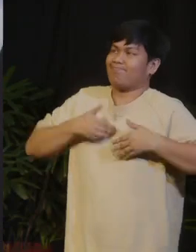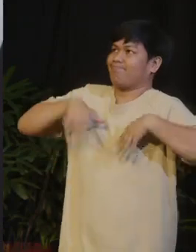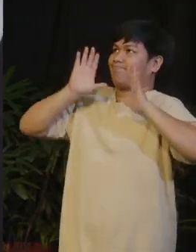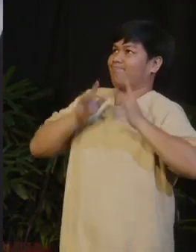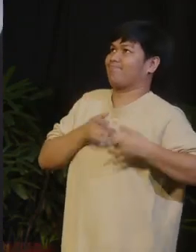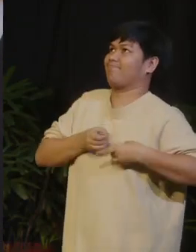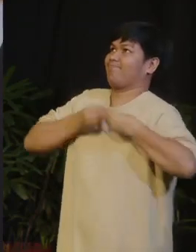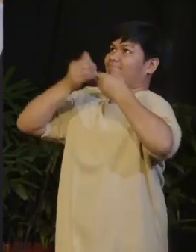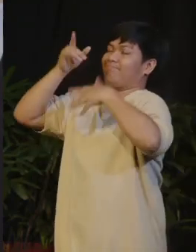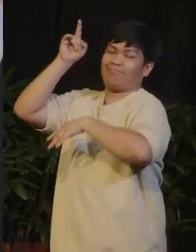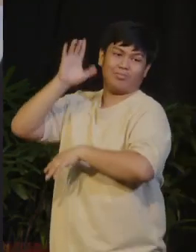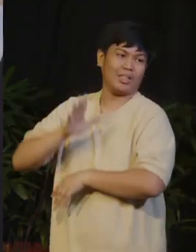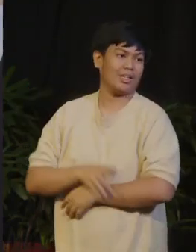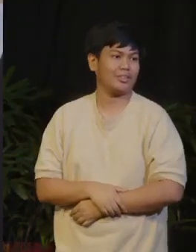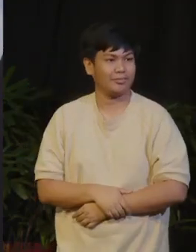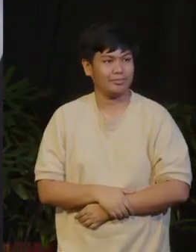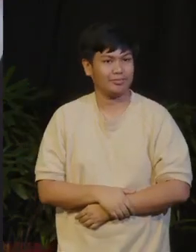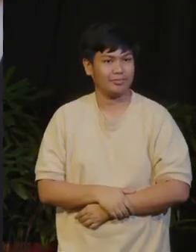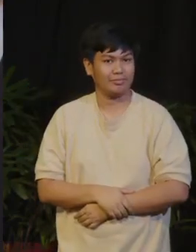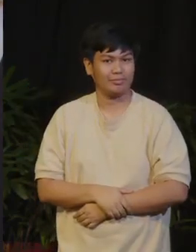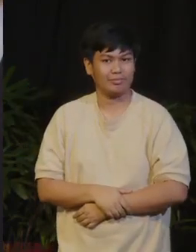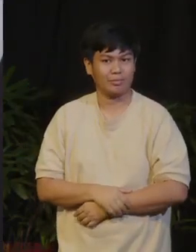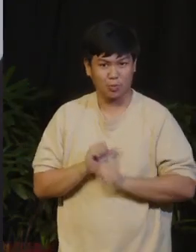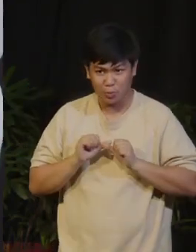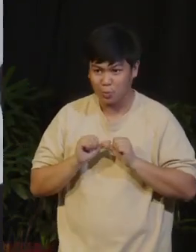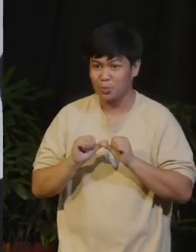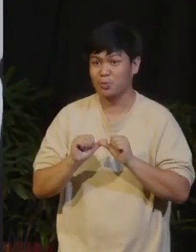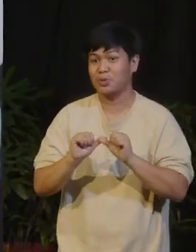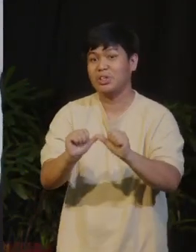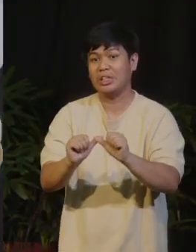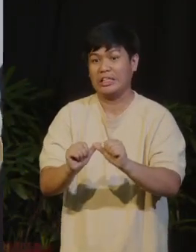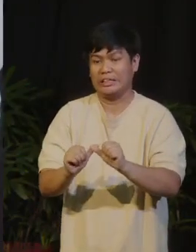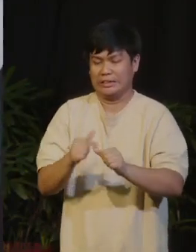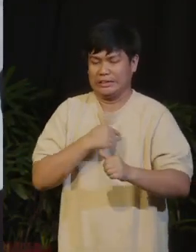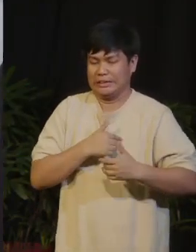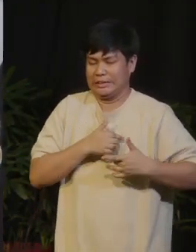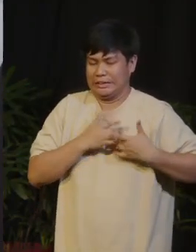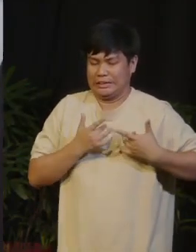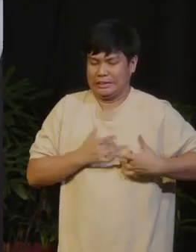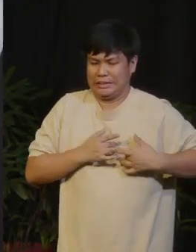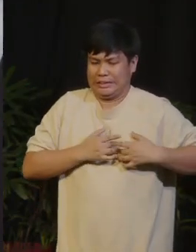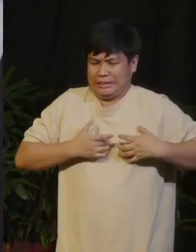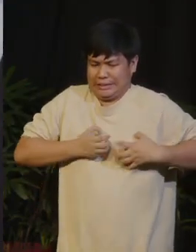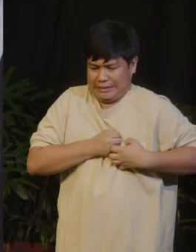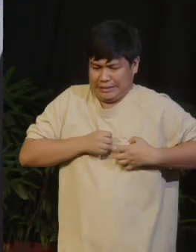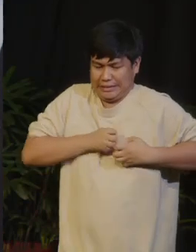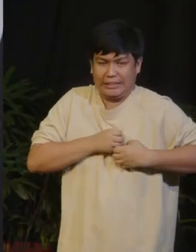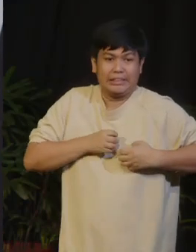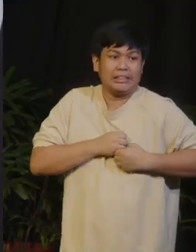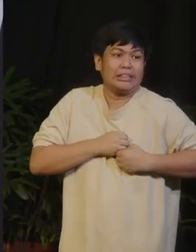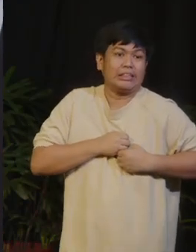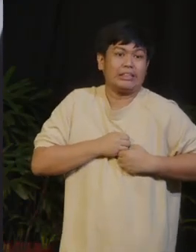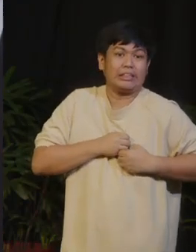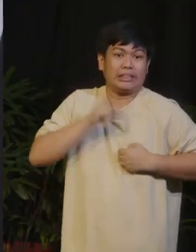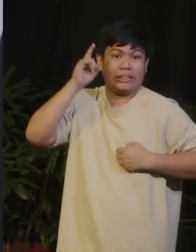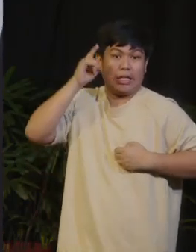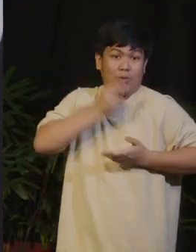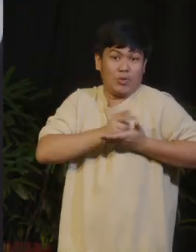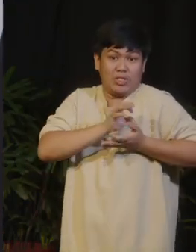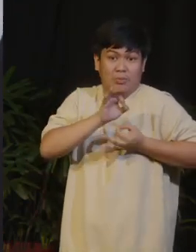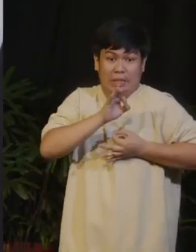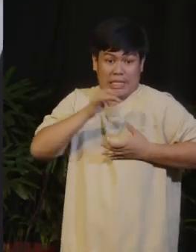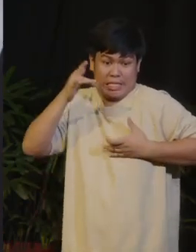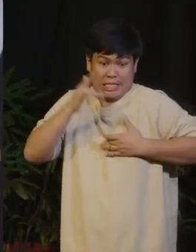isuko, ayaw niyong talikuran. At hanggang ngayon, kinakain na ng puso ng diwa ninyo ng kasalanan ito,